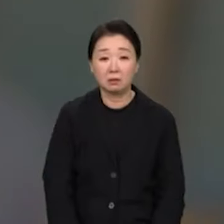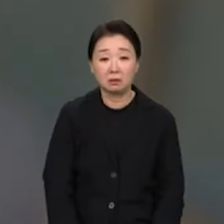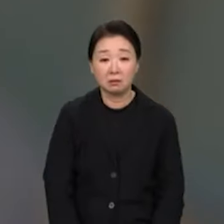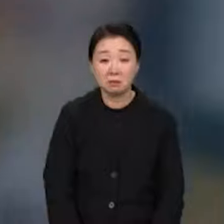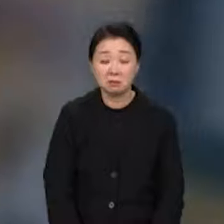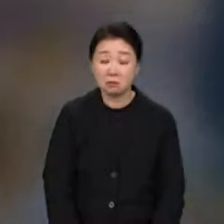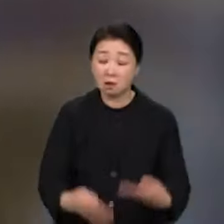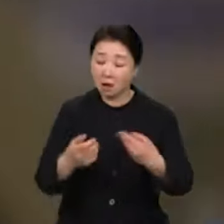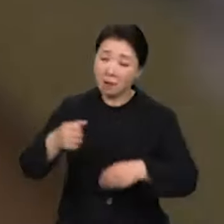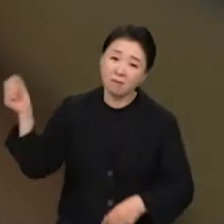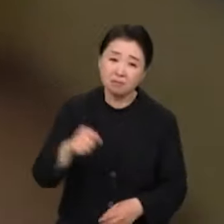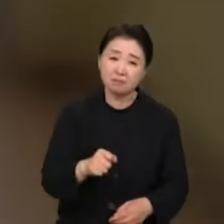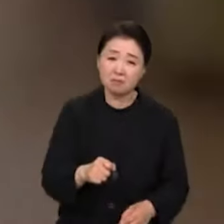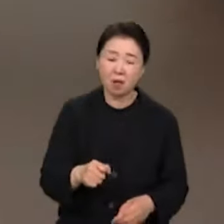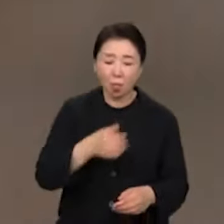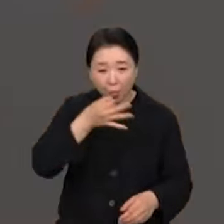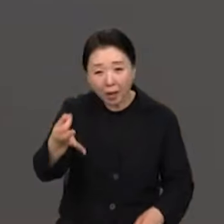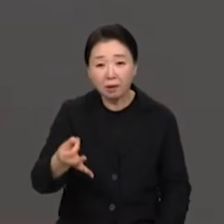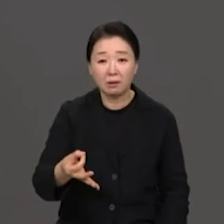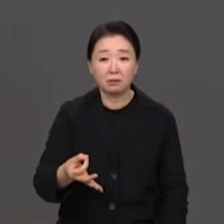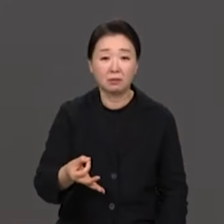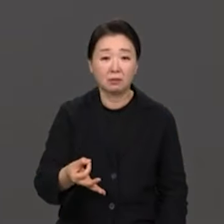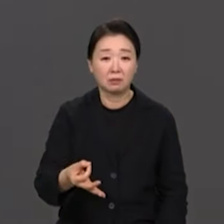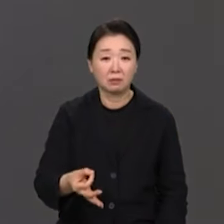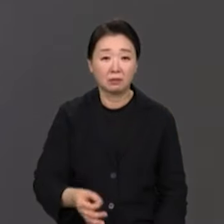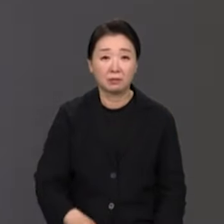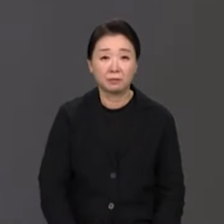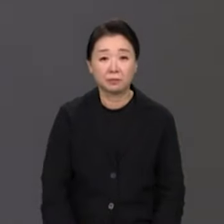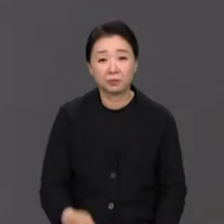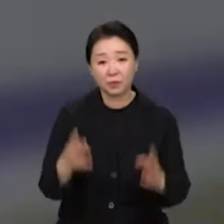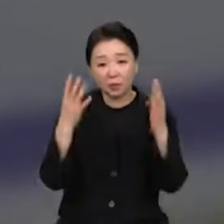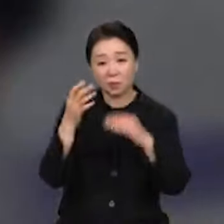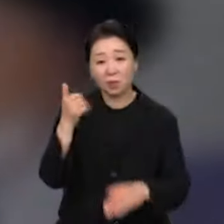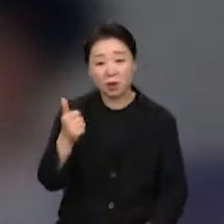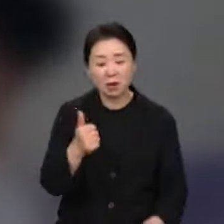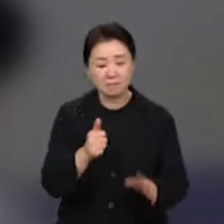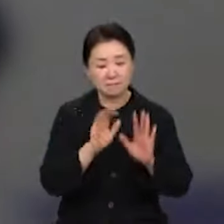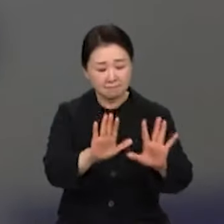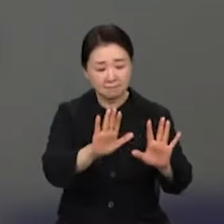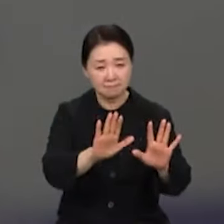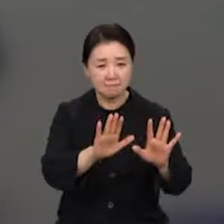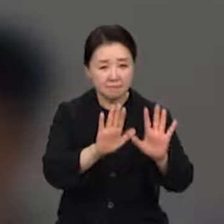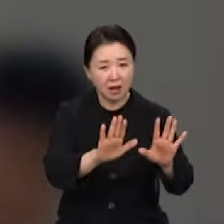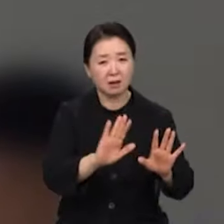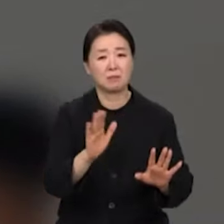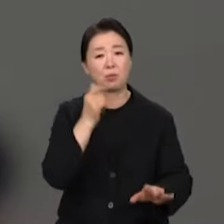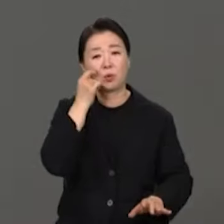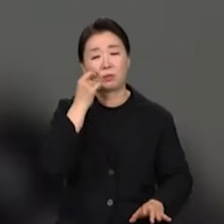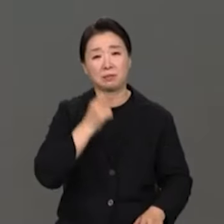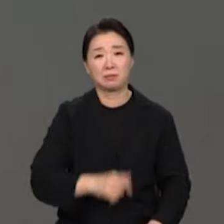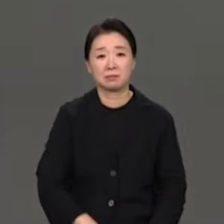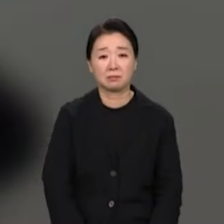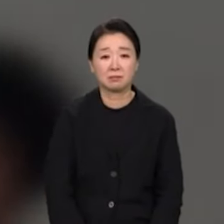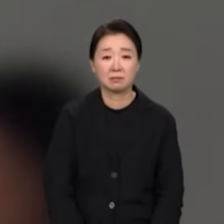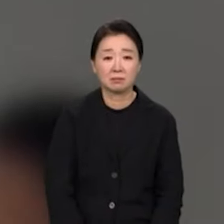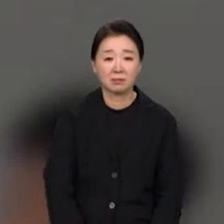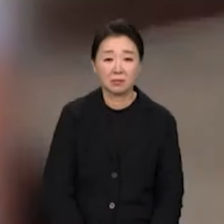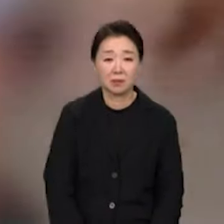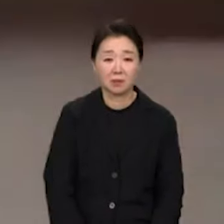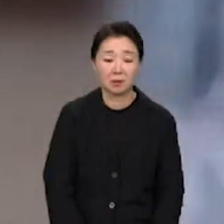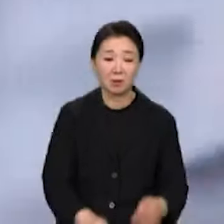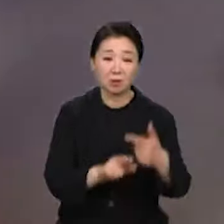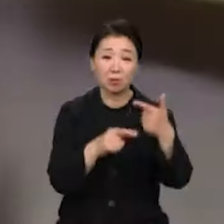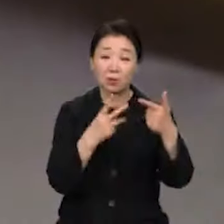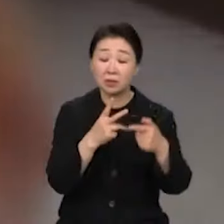가방을 휘두르고 물고 침을 뱉기도 했습니다. 교감은 적극적으로 제지하거나 대응하지 못합니다. 지난 3일